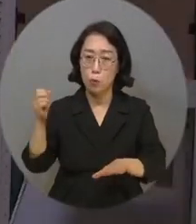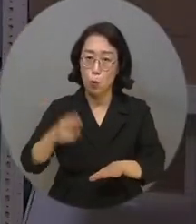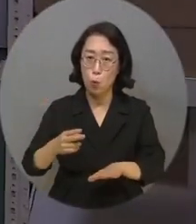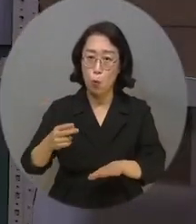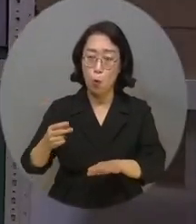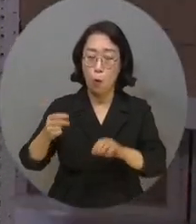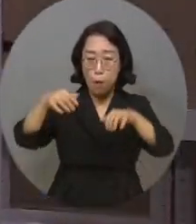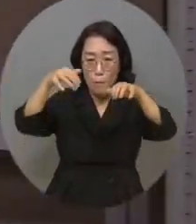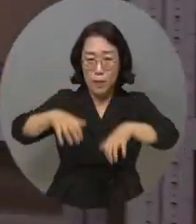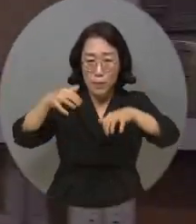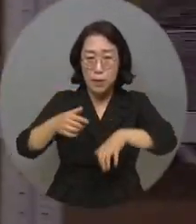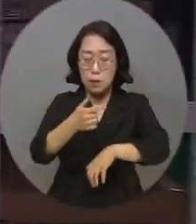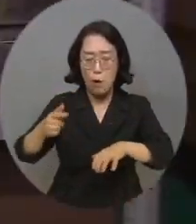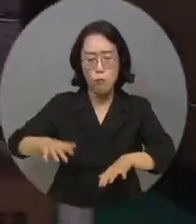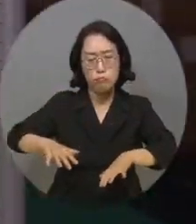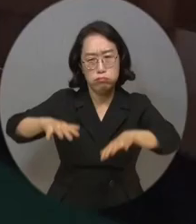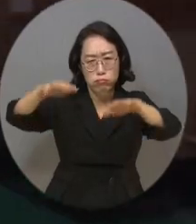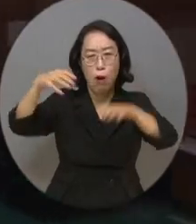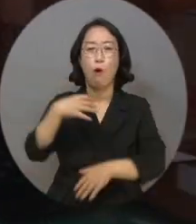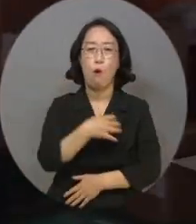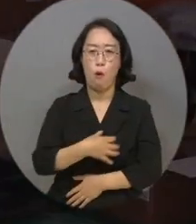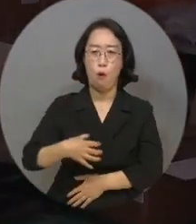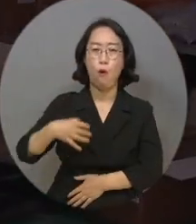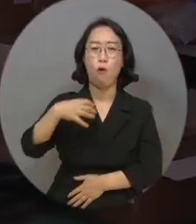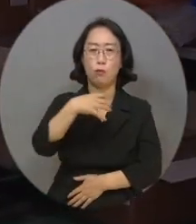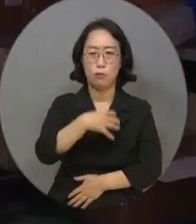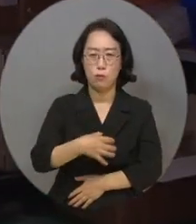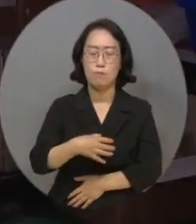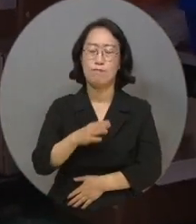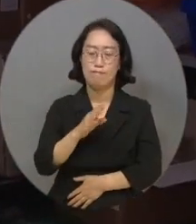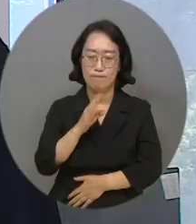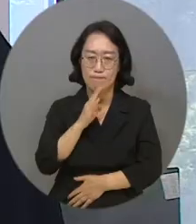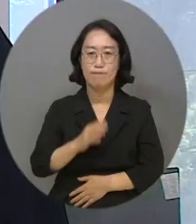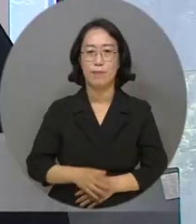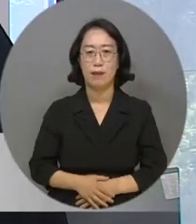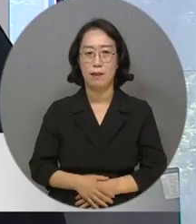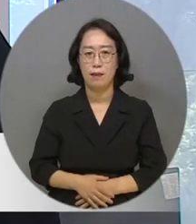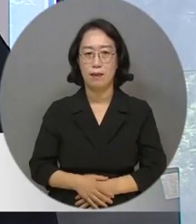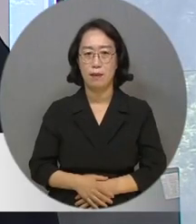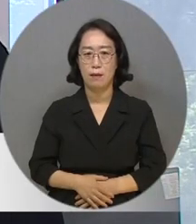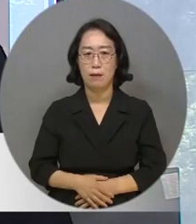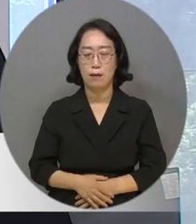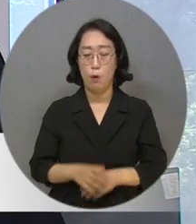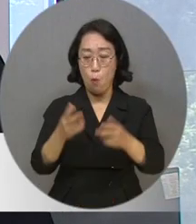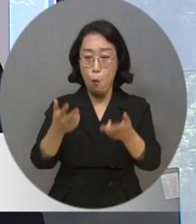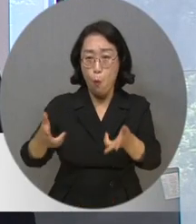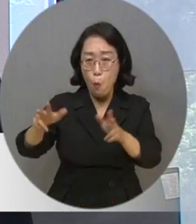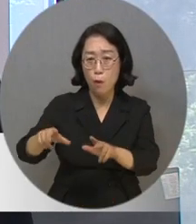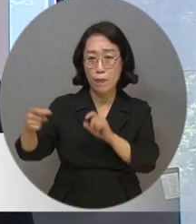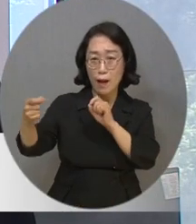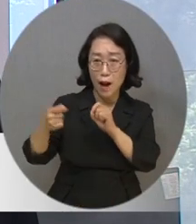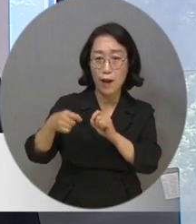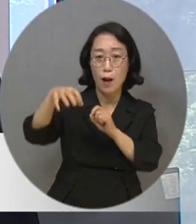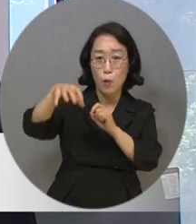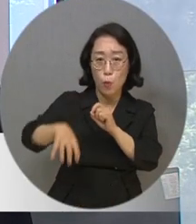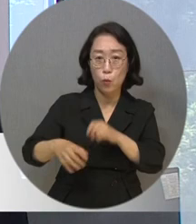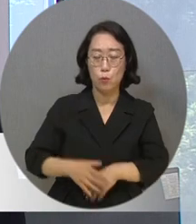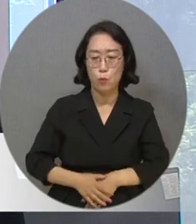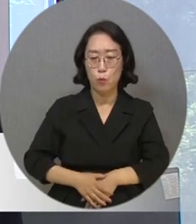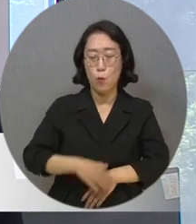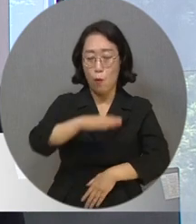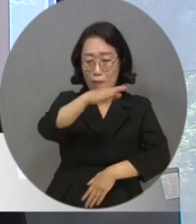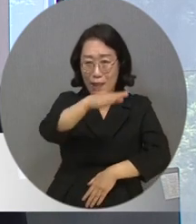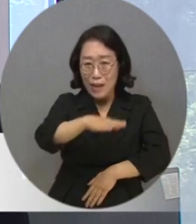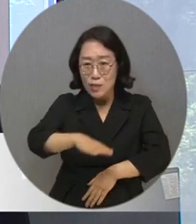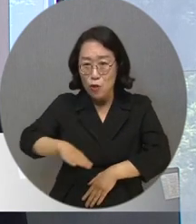폭우가 쏟아져 복지관이 물에 잠길까 걱정을 떨칠 수 없습니다 사실 저희가 공원 안에 위치해 있고